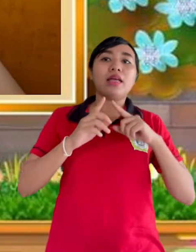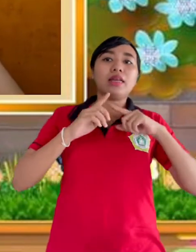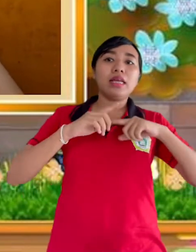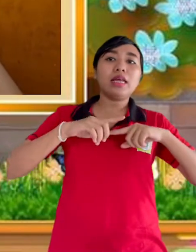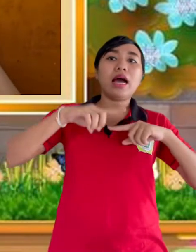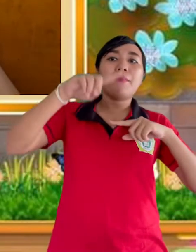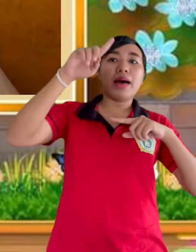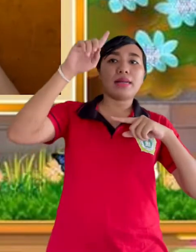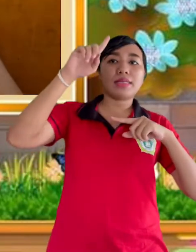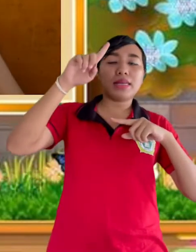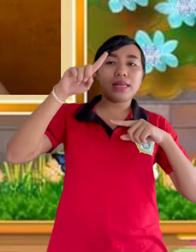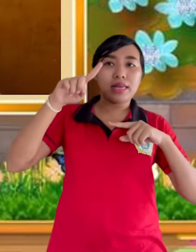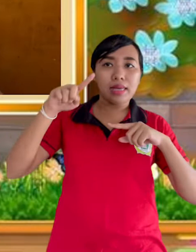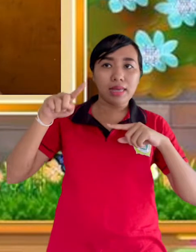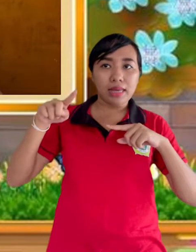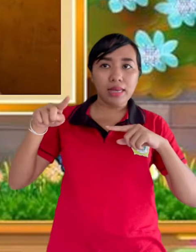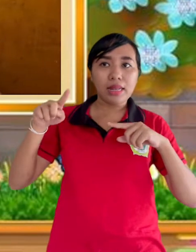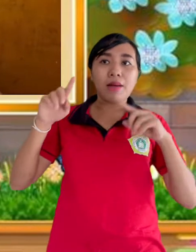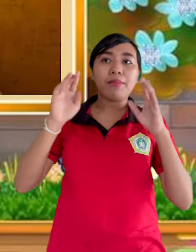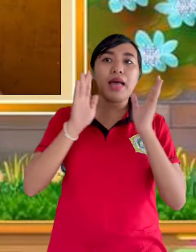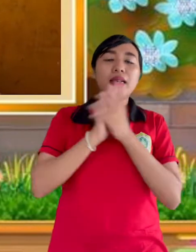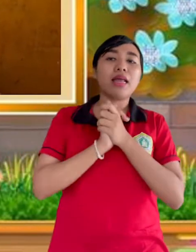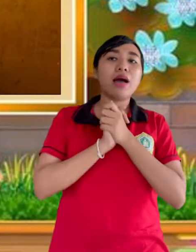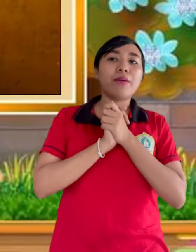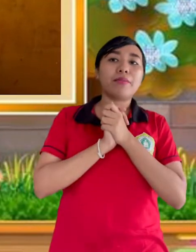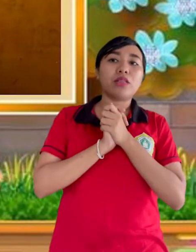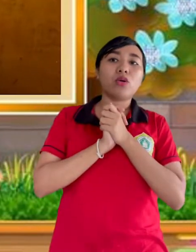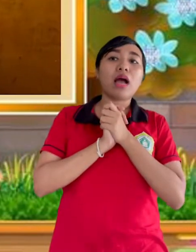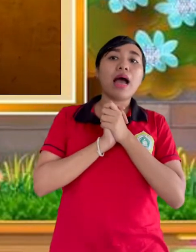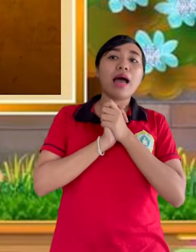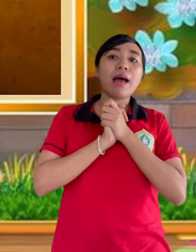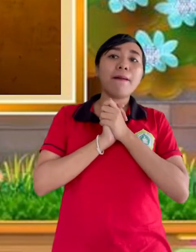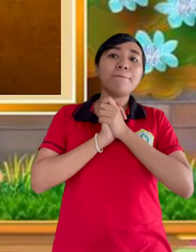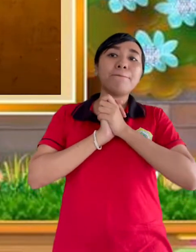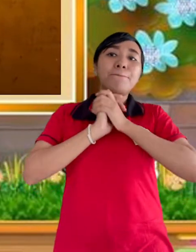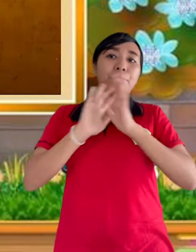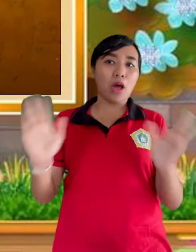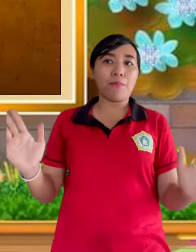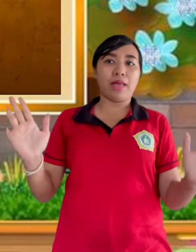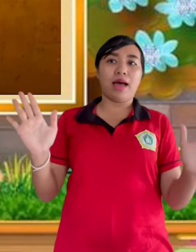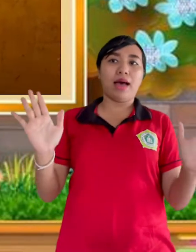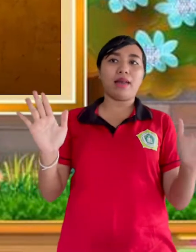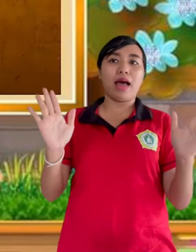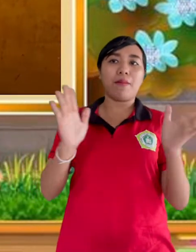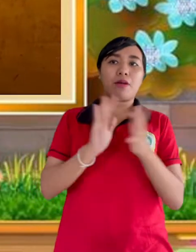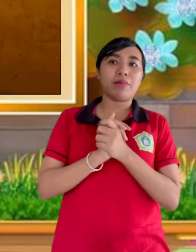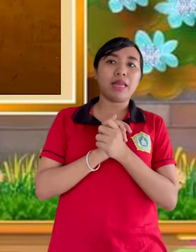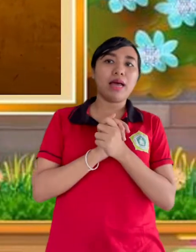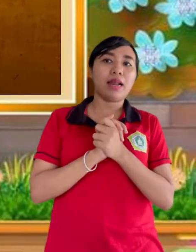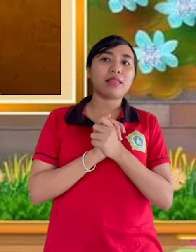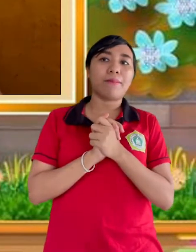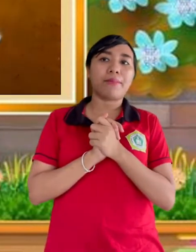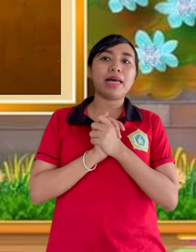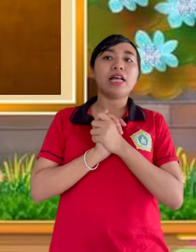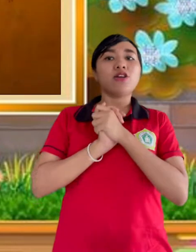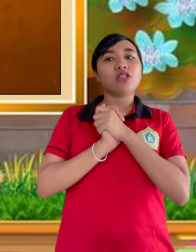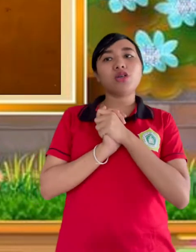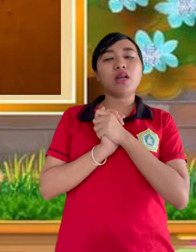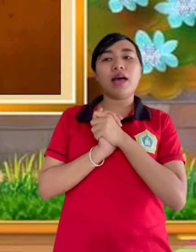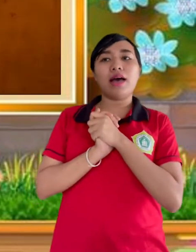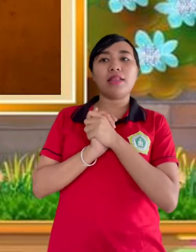kemudian digambar sedikit biar dia berbentuk amplop ya. Nah, amplop ini adalah